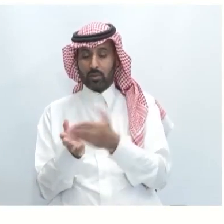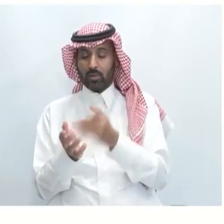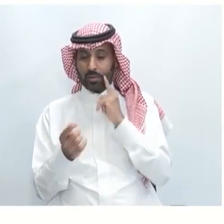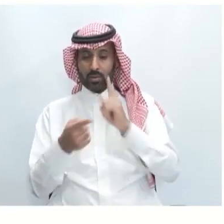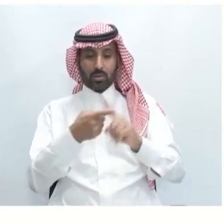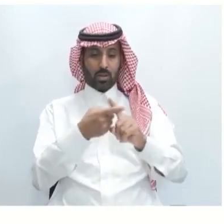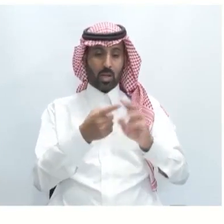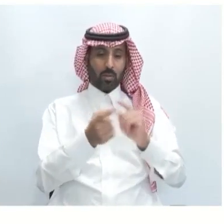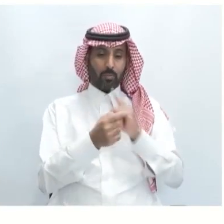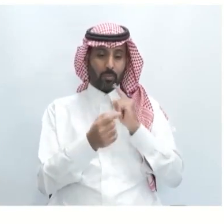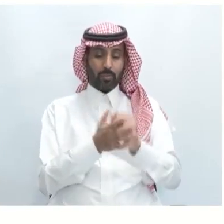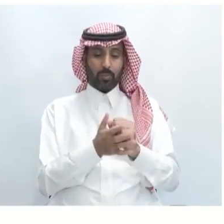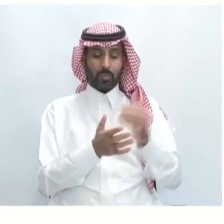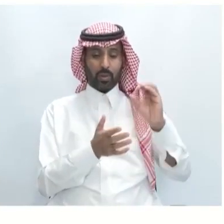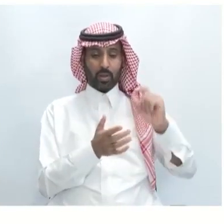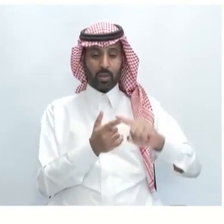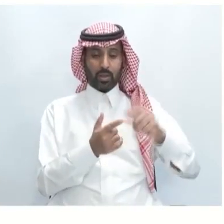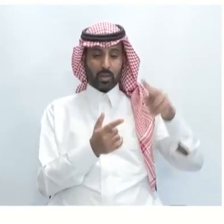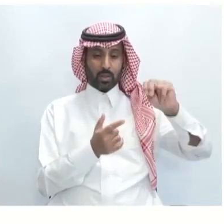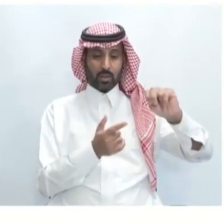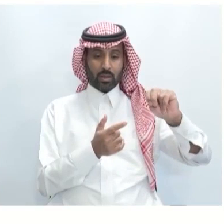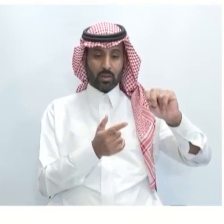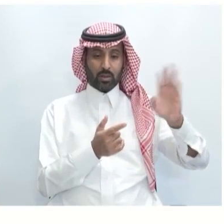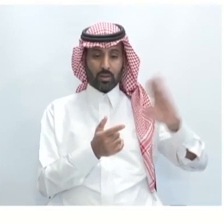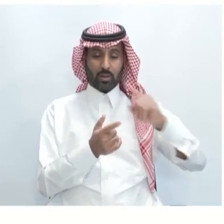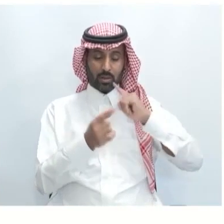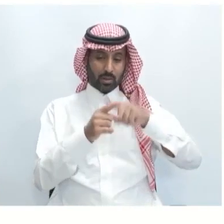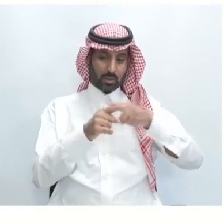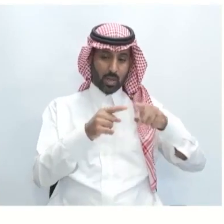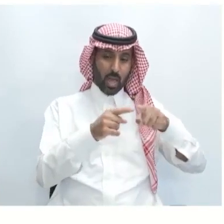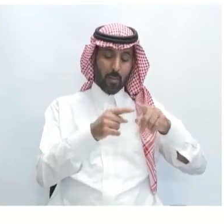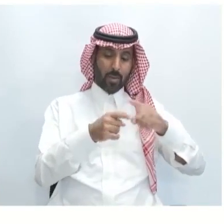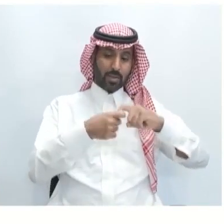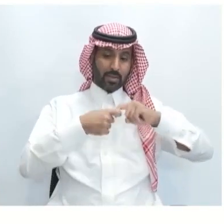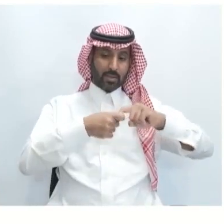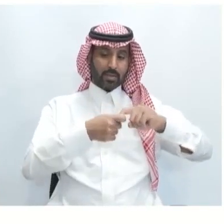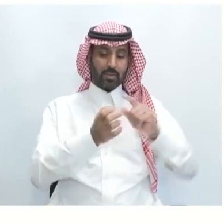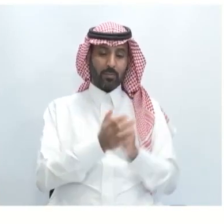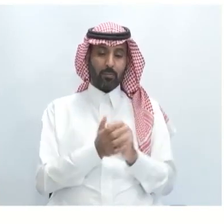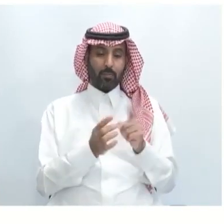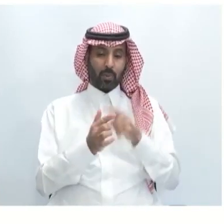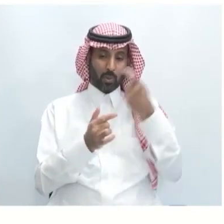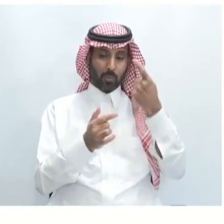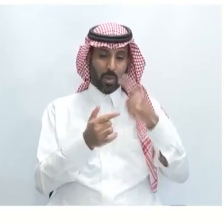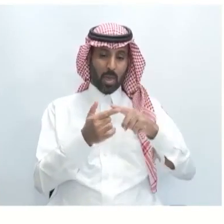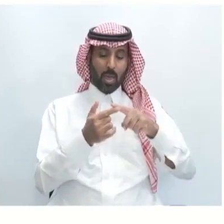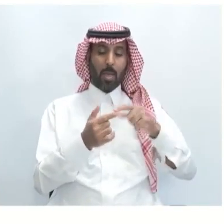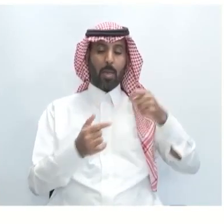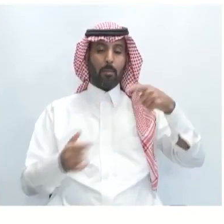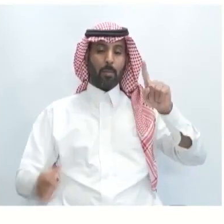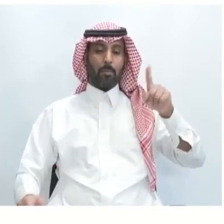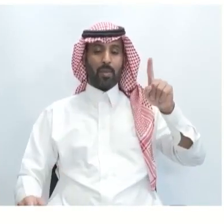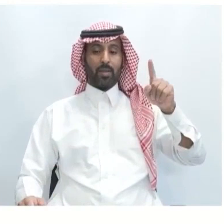الربط بين المركبين او الحمضين الاميني برابطه تسمى هذه الرابطه برابطه ببتيديه